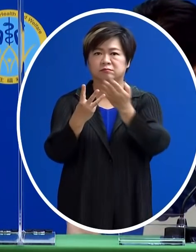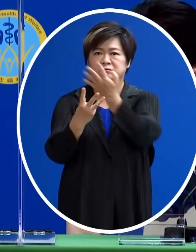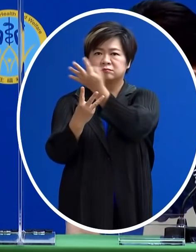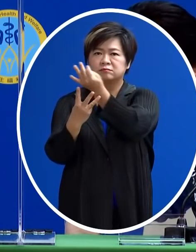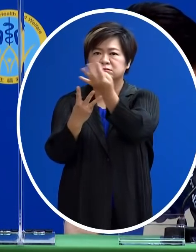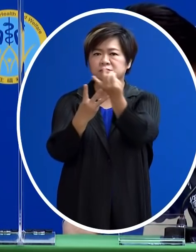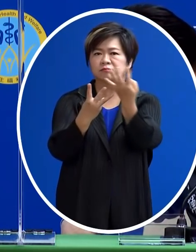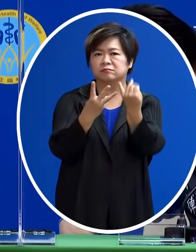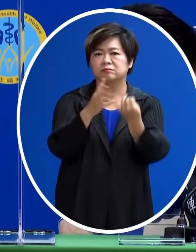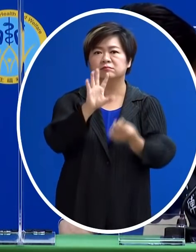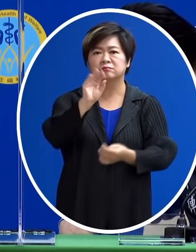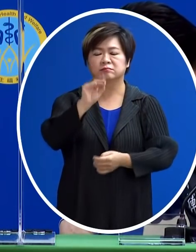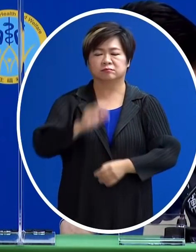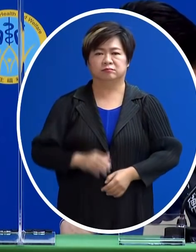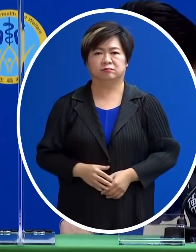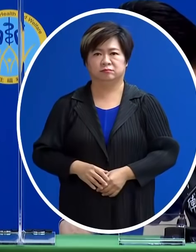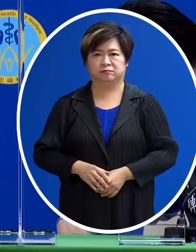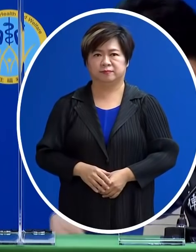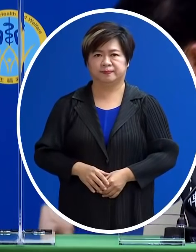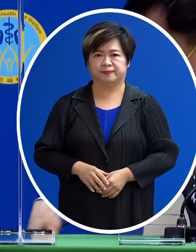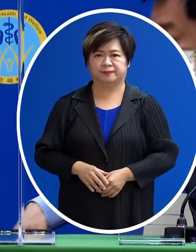剂或者是一些数量的出估。